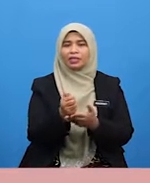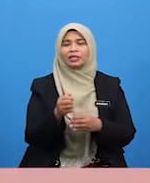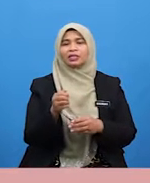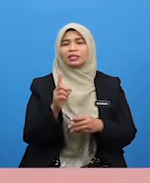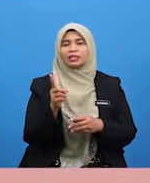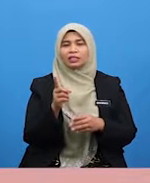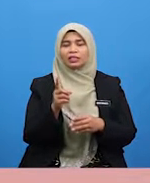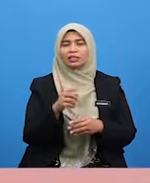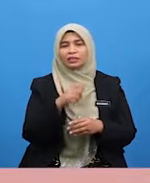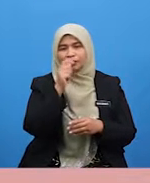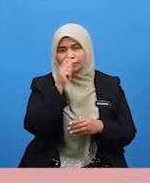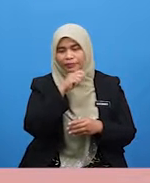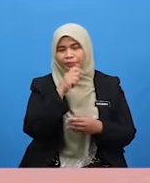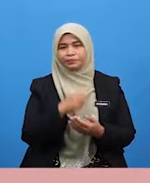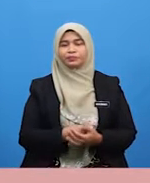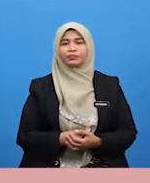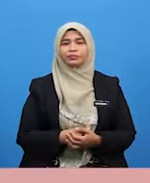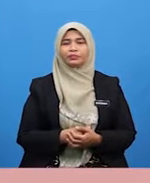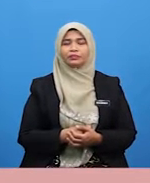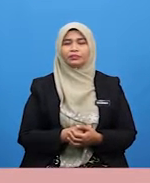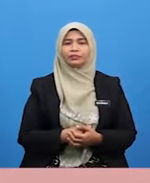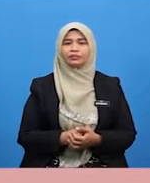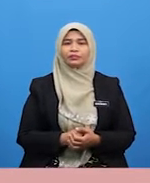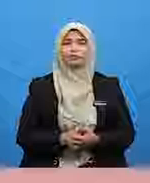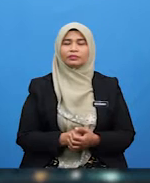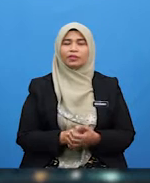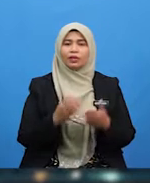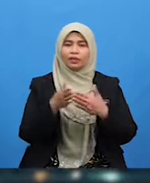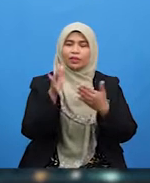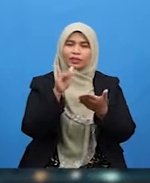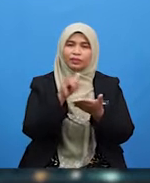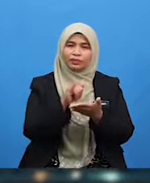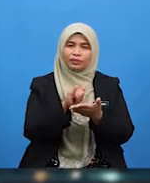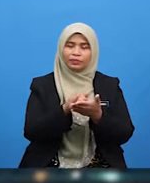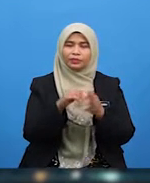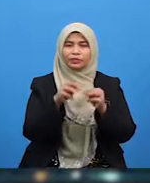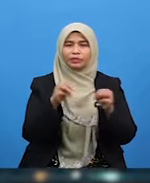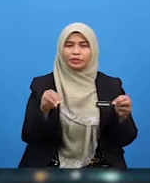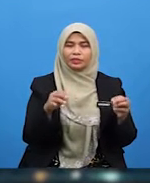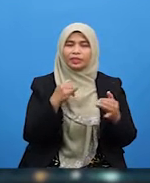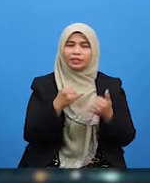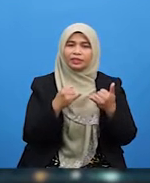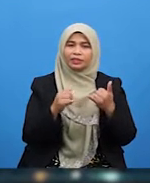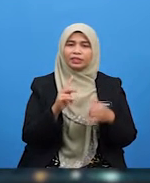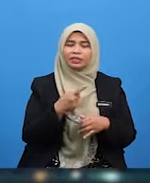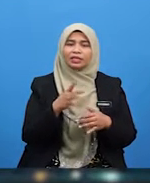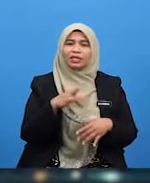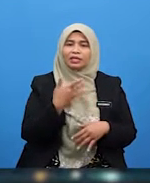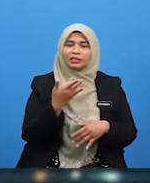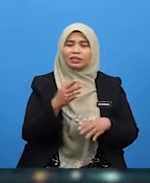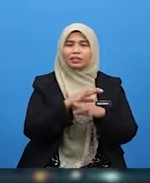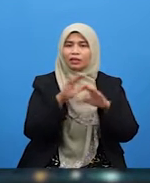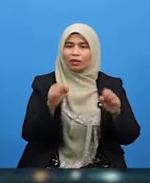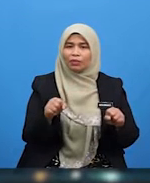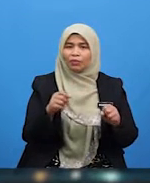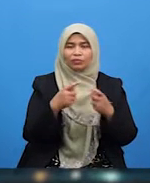khianati. Hadis riwayat Bukhari dan Muslim. Oleh sebab itu, murid-murid, jika kita rasa kita tidak